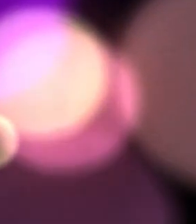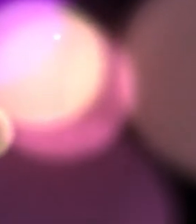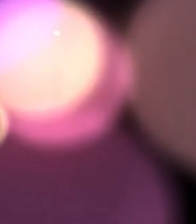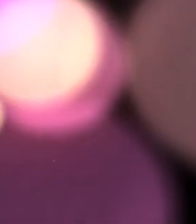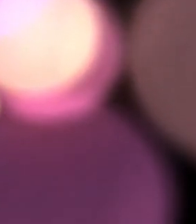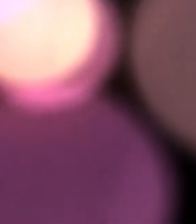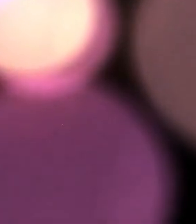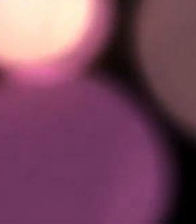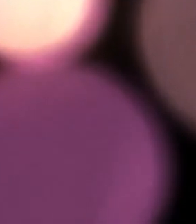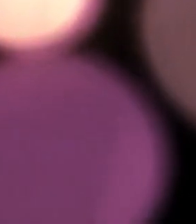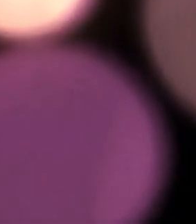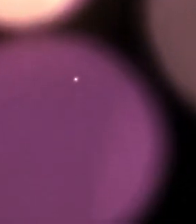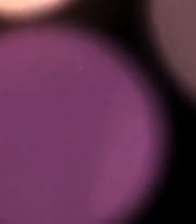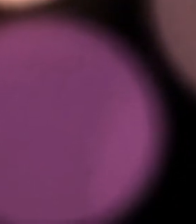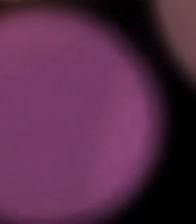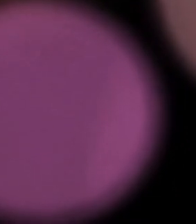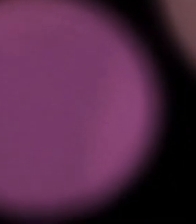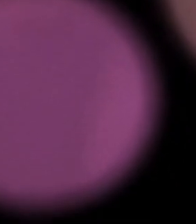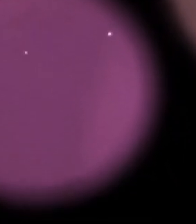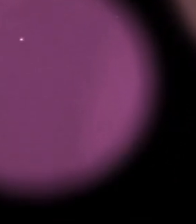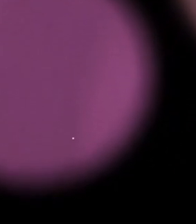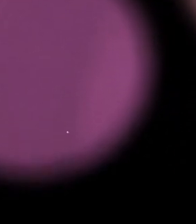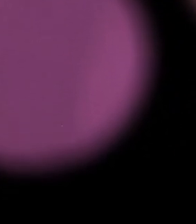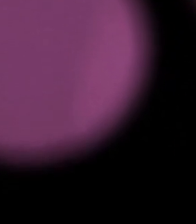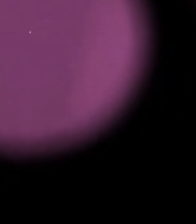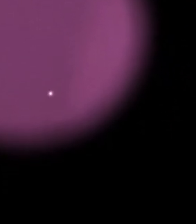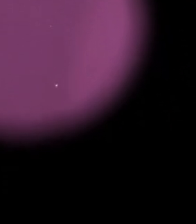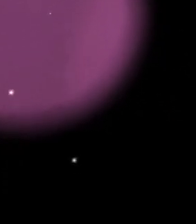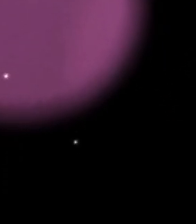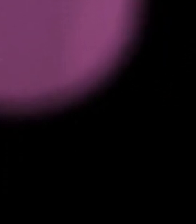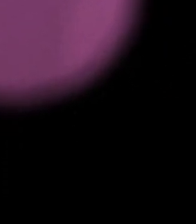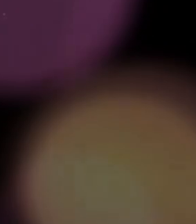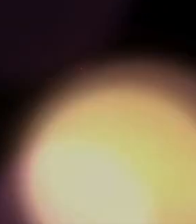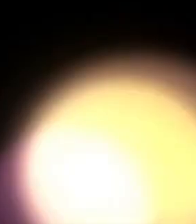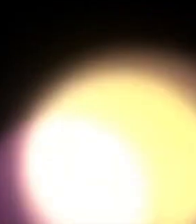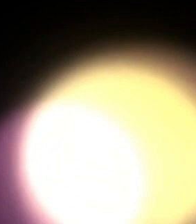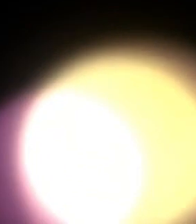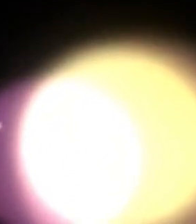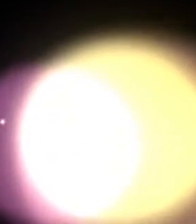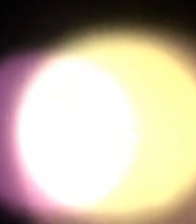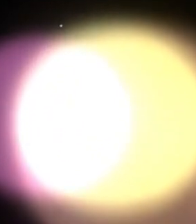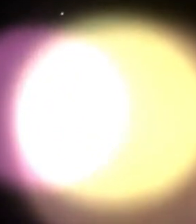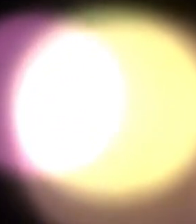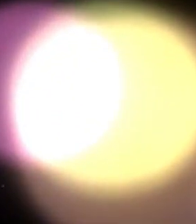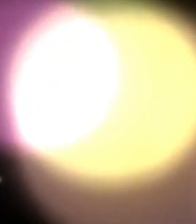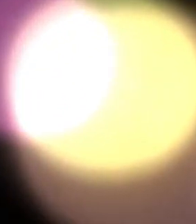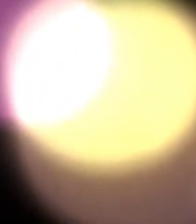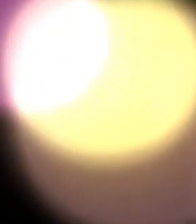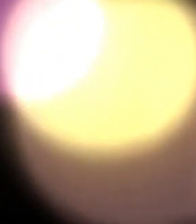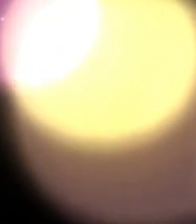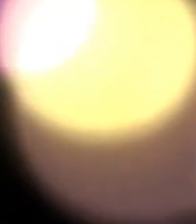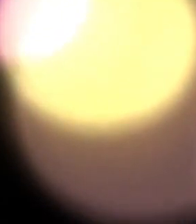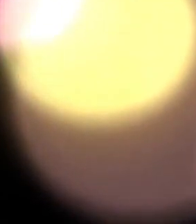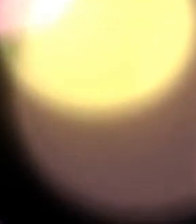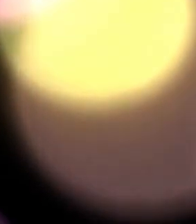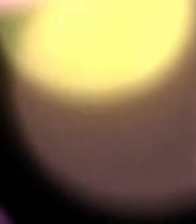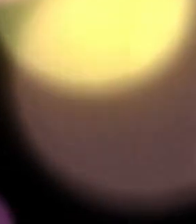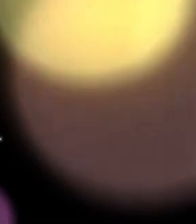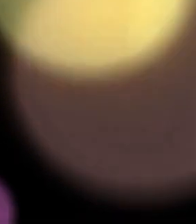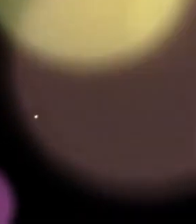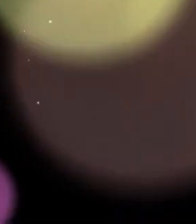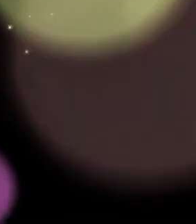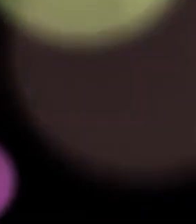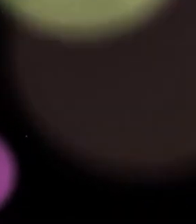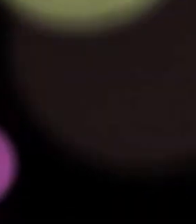감사드립니다. 앞으로도 저는 당사자와 그의 가족, 정신건강 관련 종사자들을 위해 최선을 다할